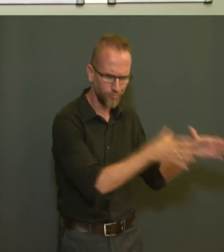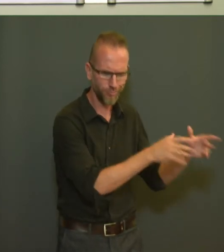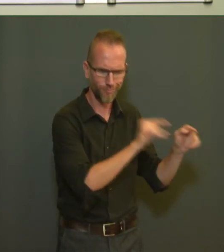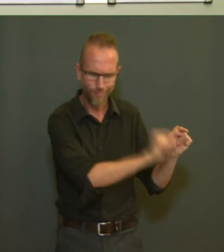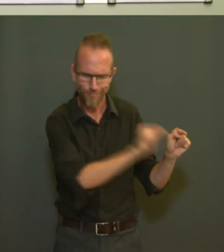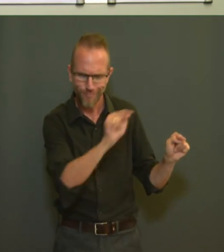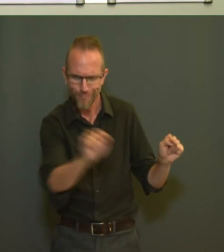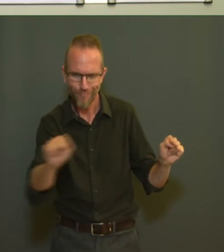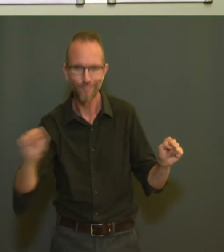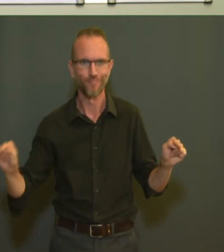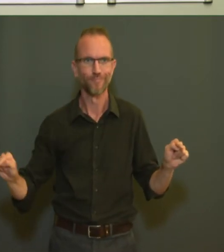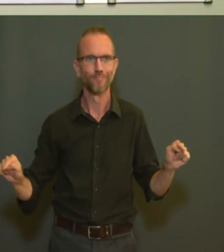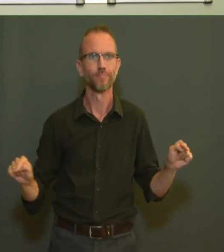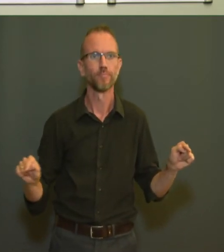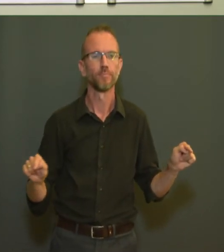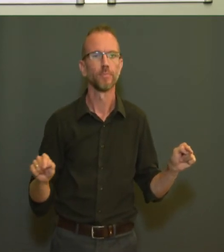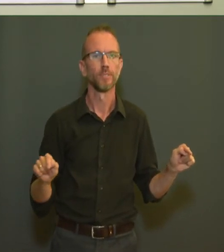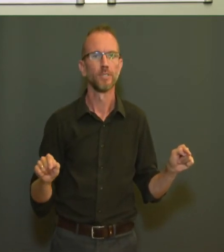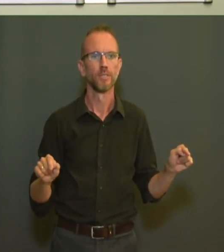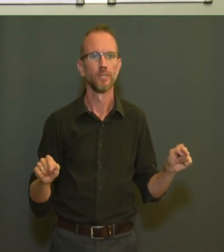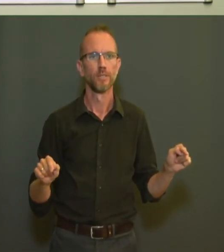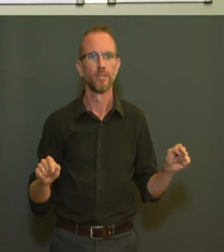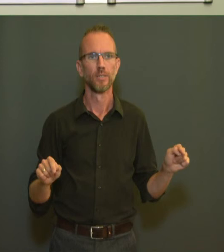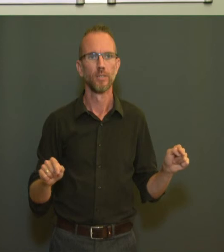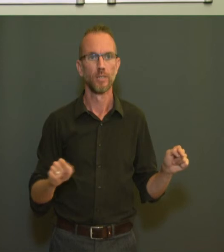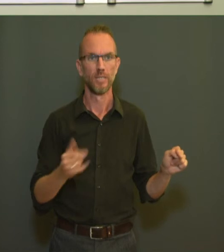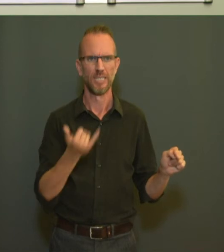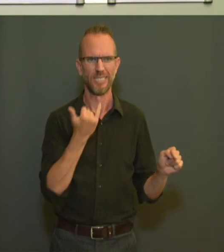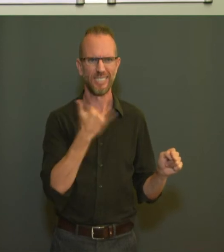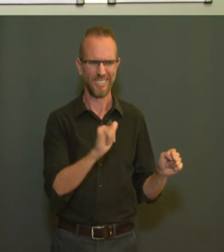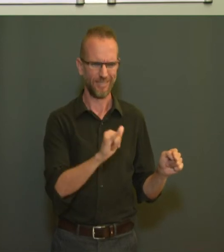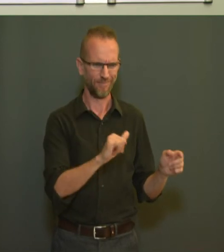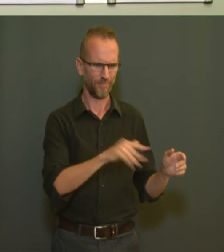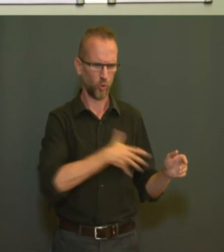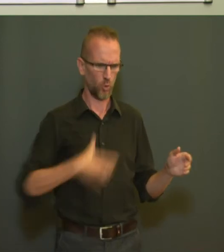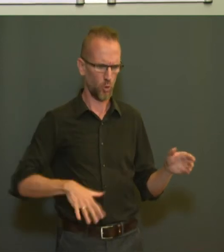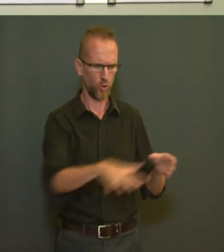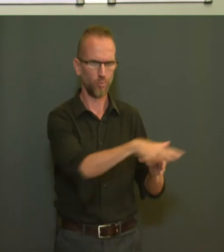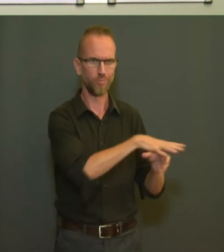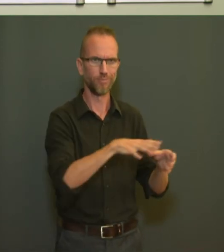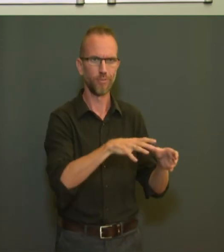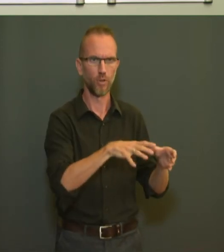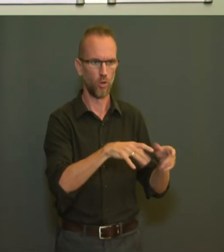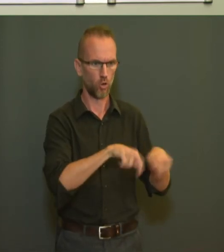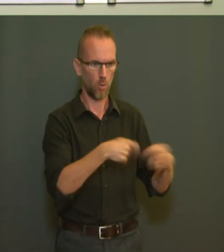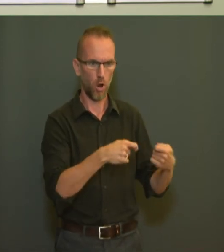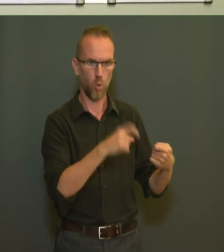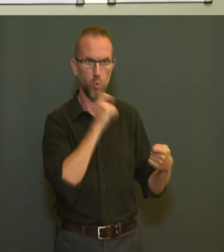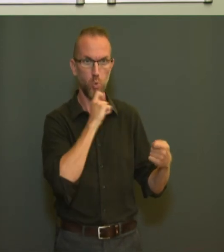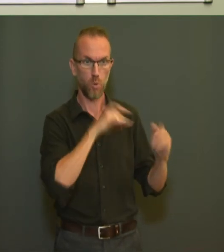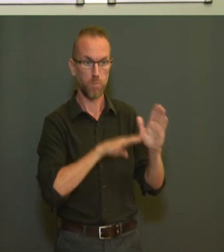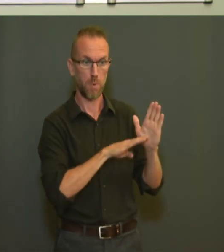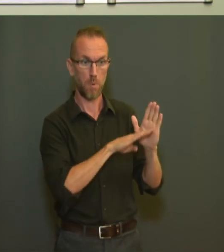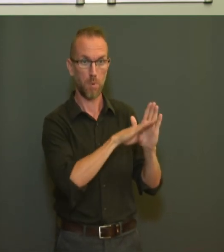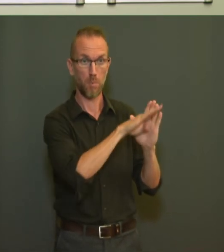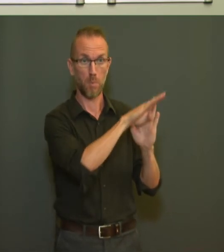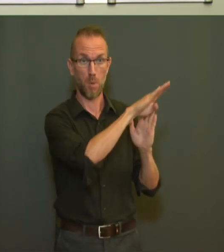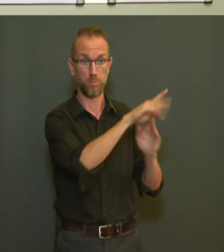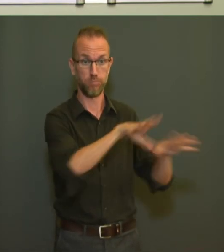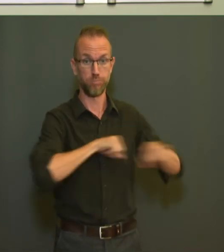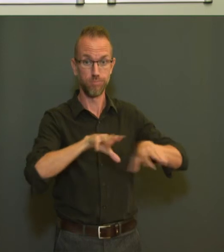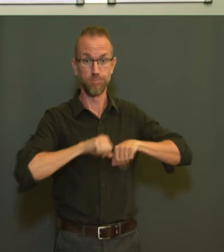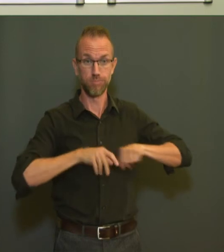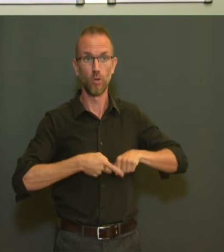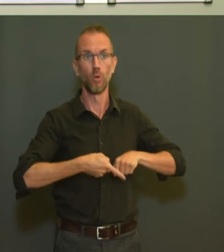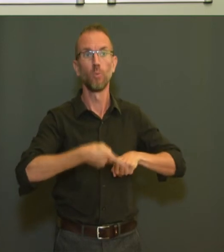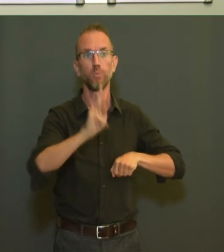de la commune, si la situation devait être défavorable, on peut faire appel à des cellules de